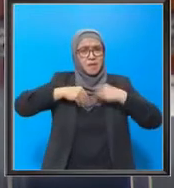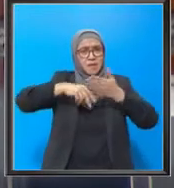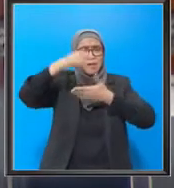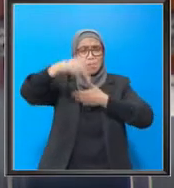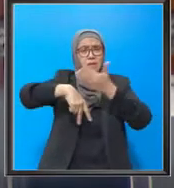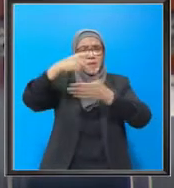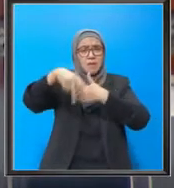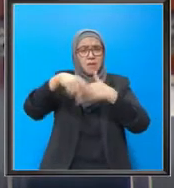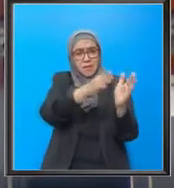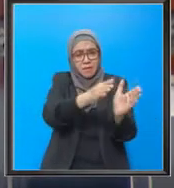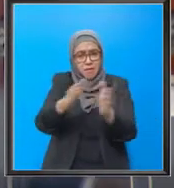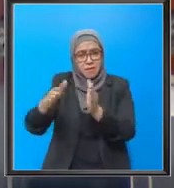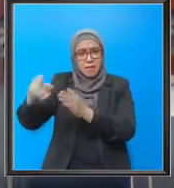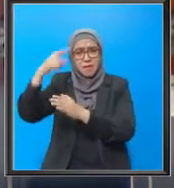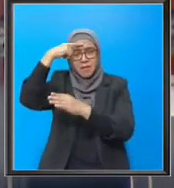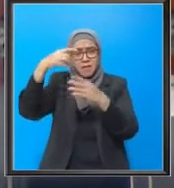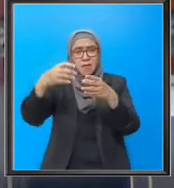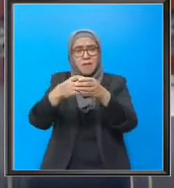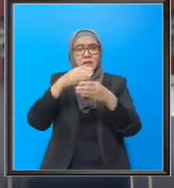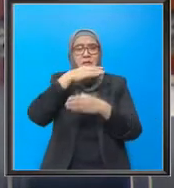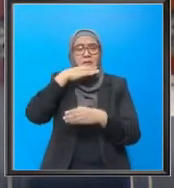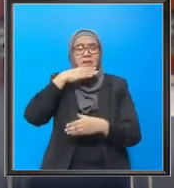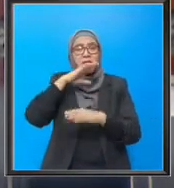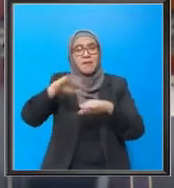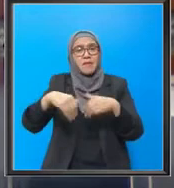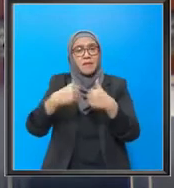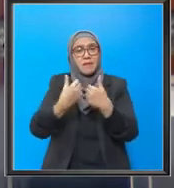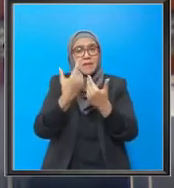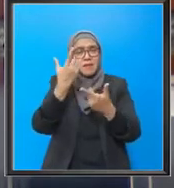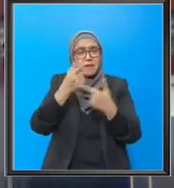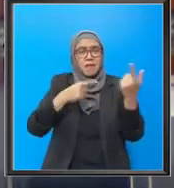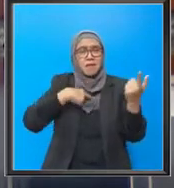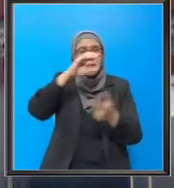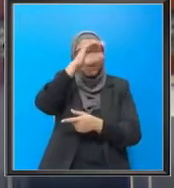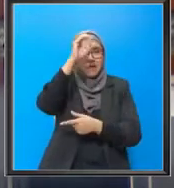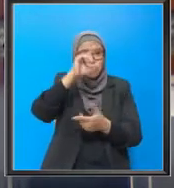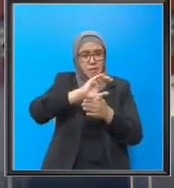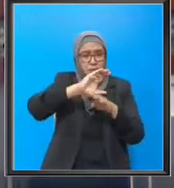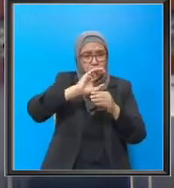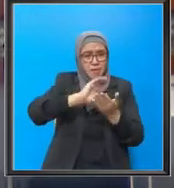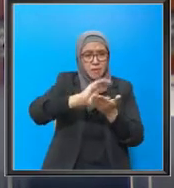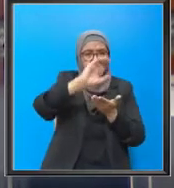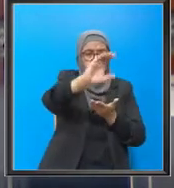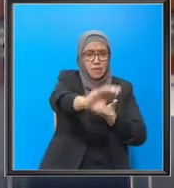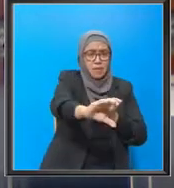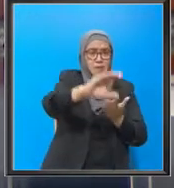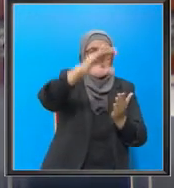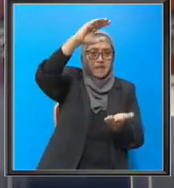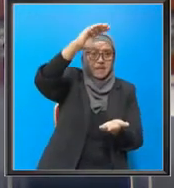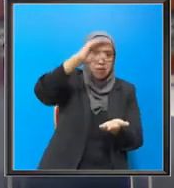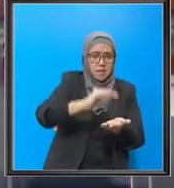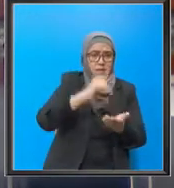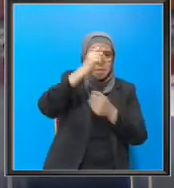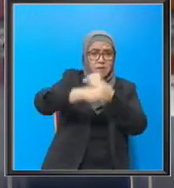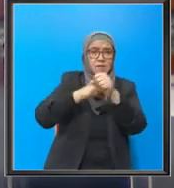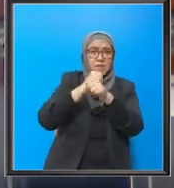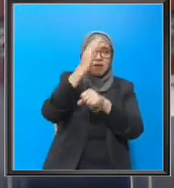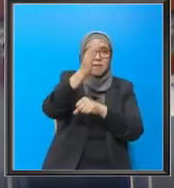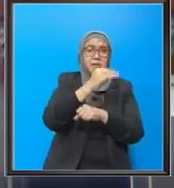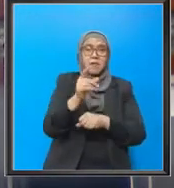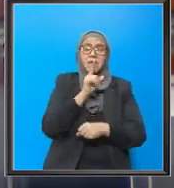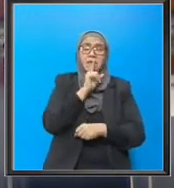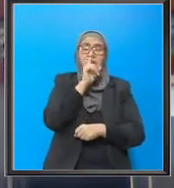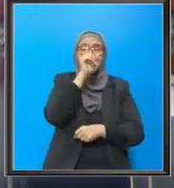manakah peruntukkan bagi tahun hadapan dikurangkan pada hemat saya peruntukkan program ini tidak seharusnya dikurangkan oleh kerajaan